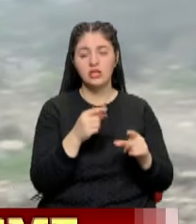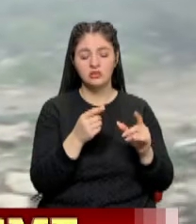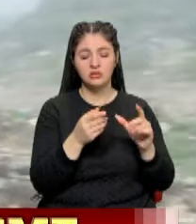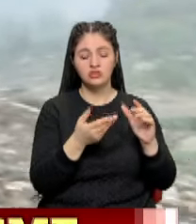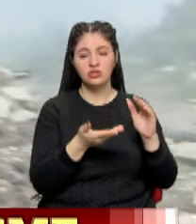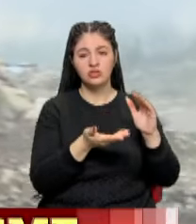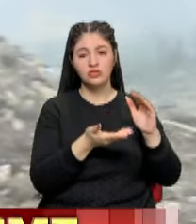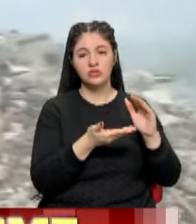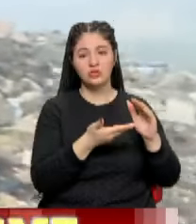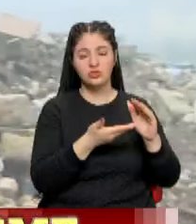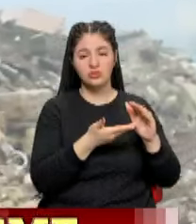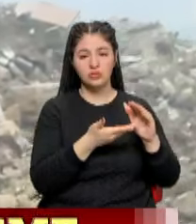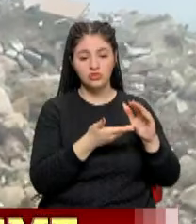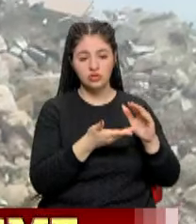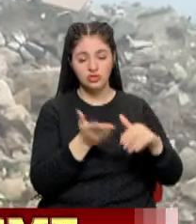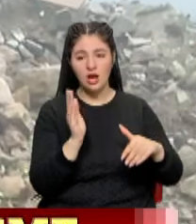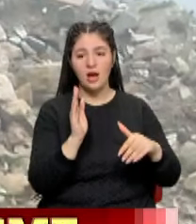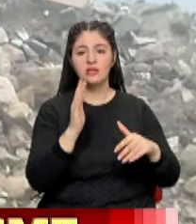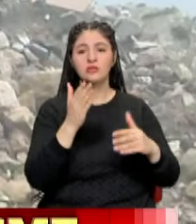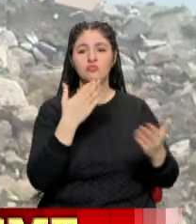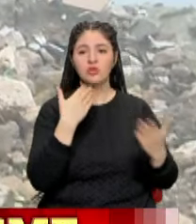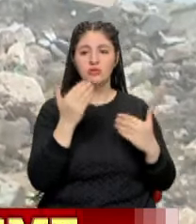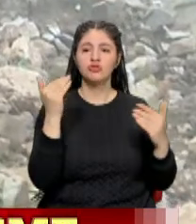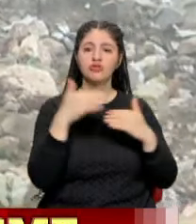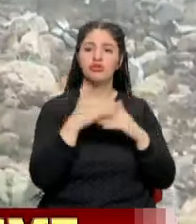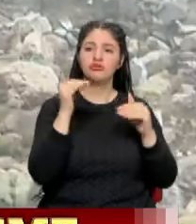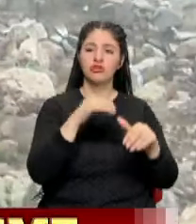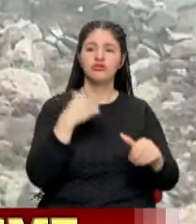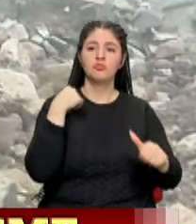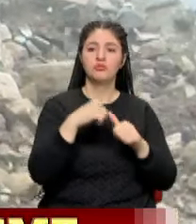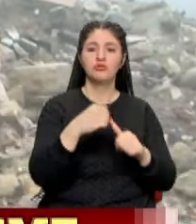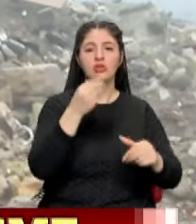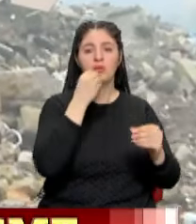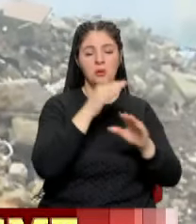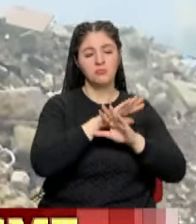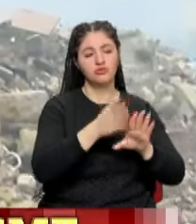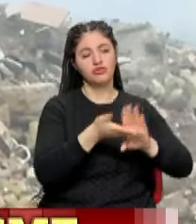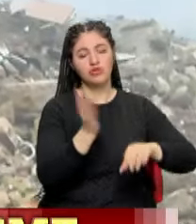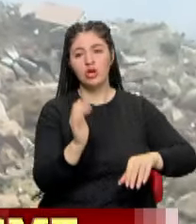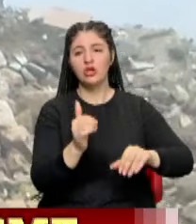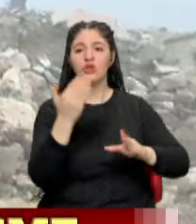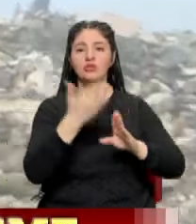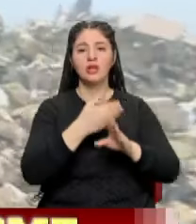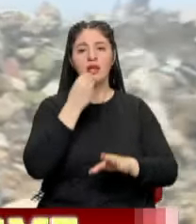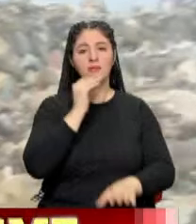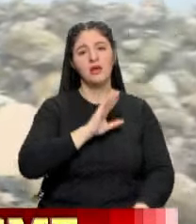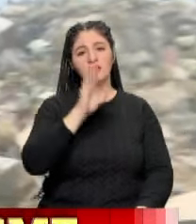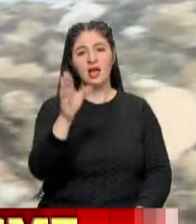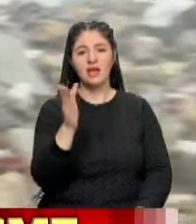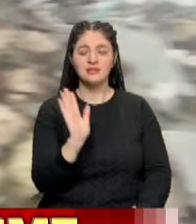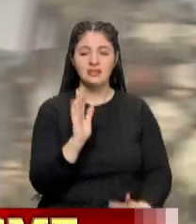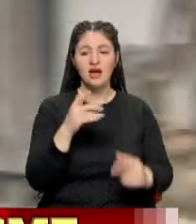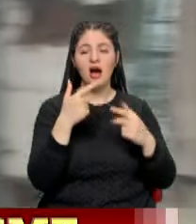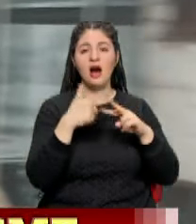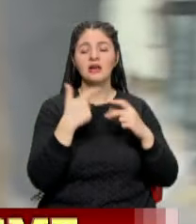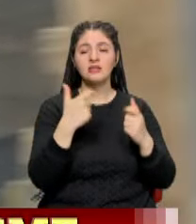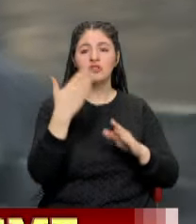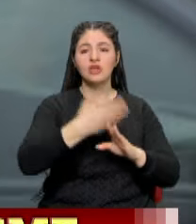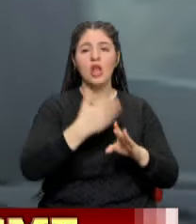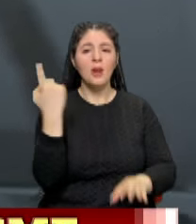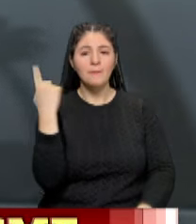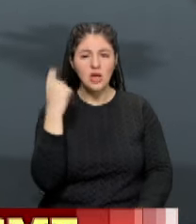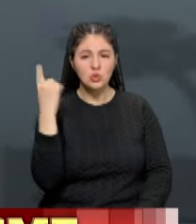çıkardık, muhabbetimizi ederdik, gece gelirdik, tekrardan yemekten çıkardık, döner yemeğe giderdik. Çünkü Antakya'nın döneri